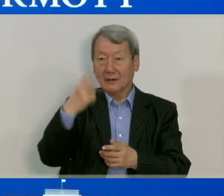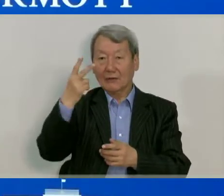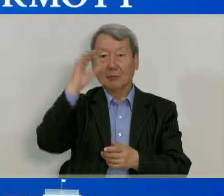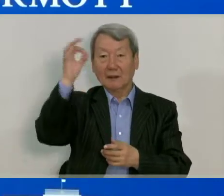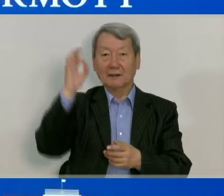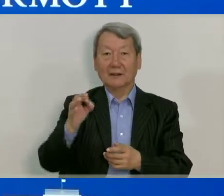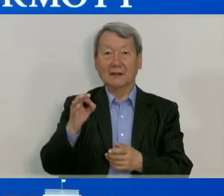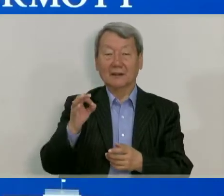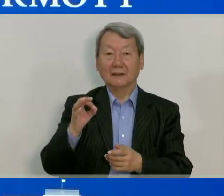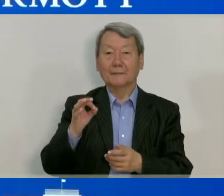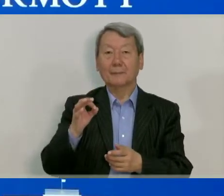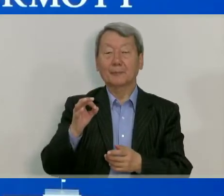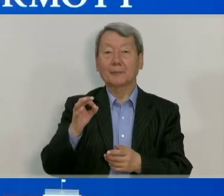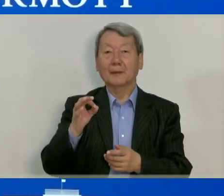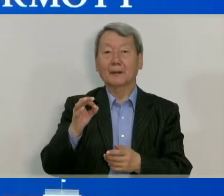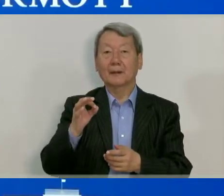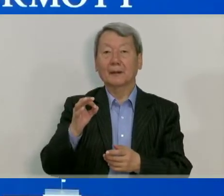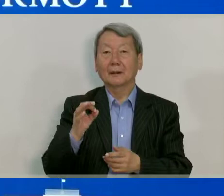1,2%.